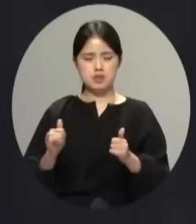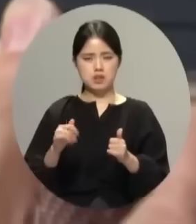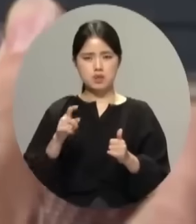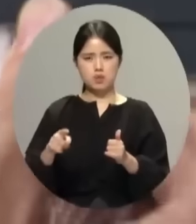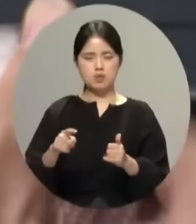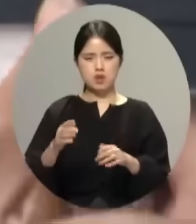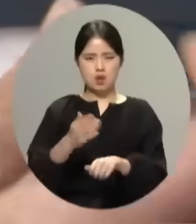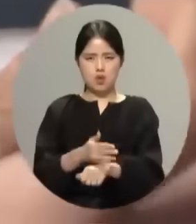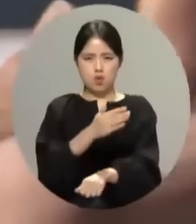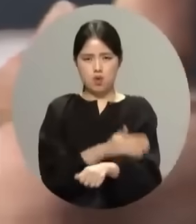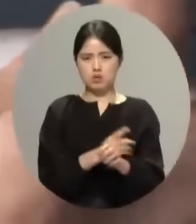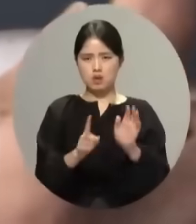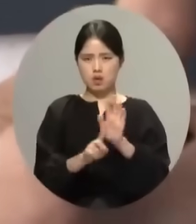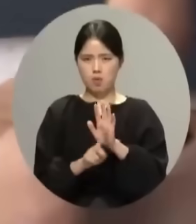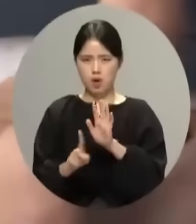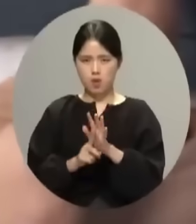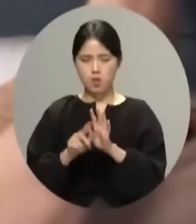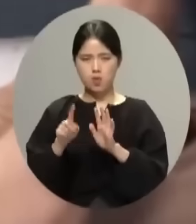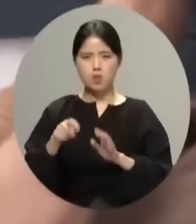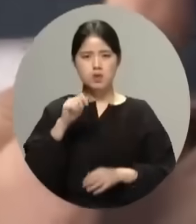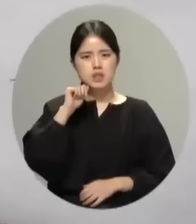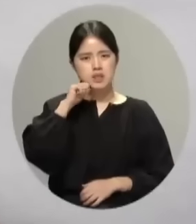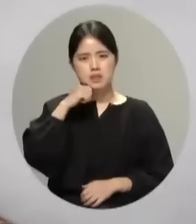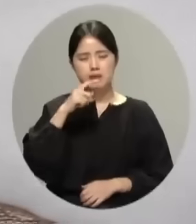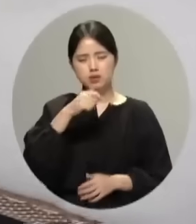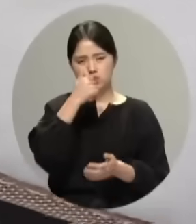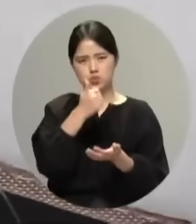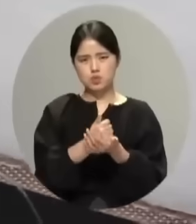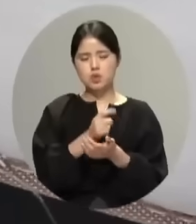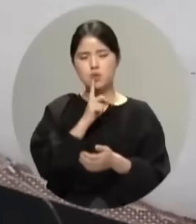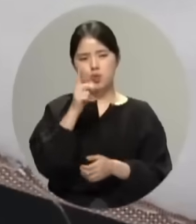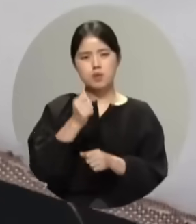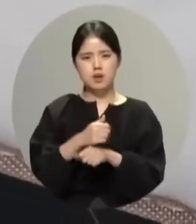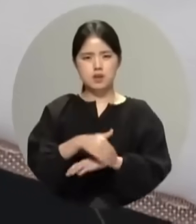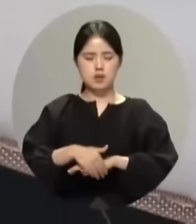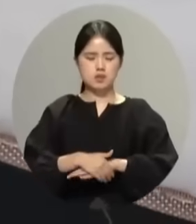소비자 기만 행위로 고발하겠다는 계획입니다. MBC 뉴스 박혜진입니다.